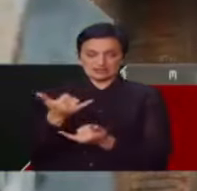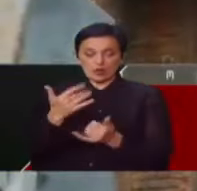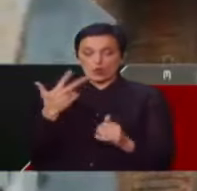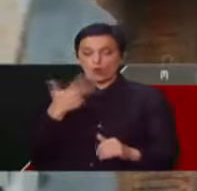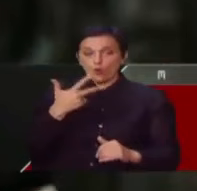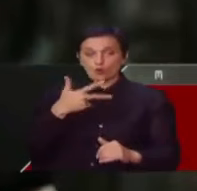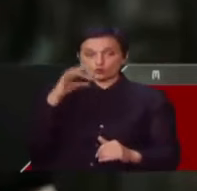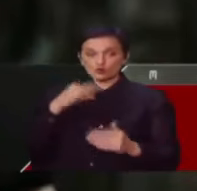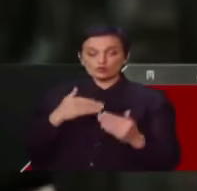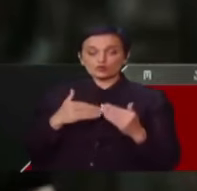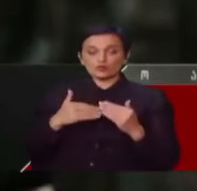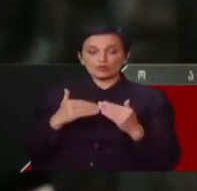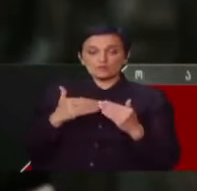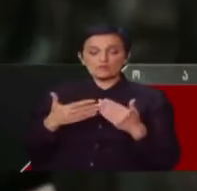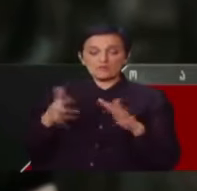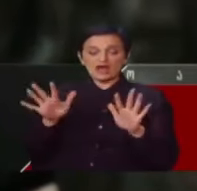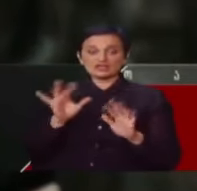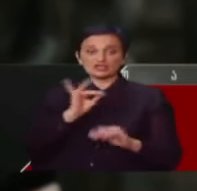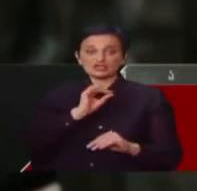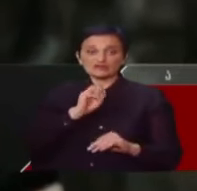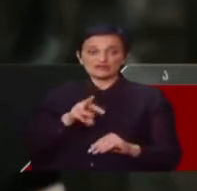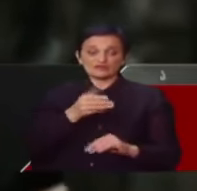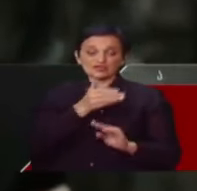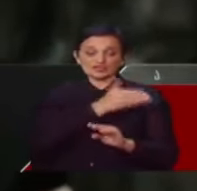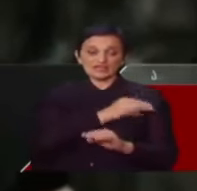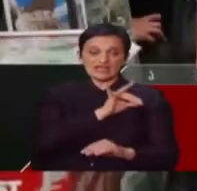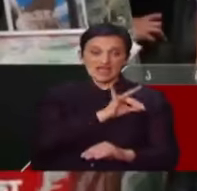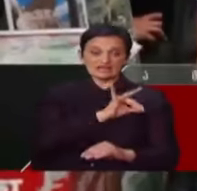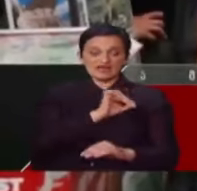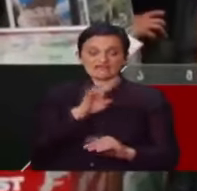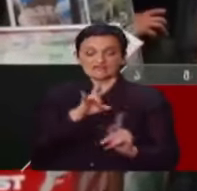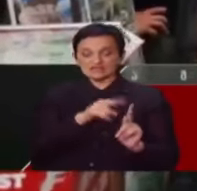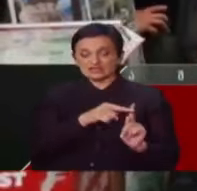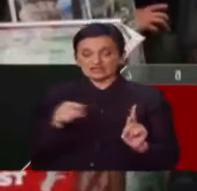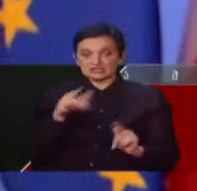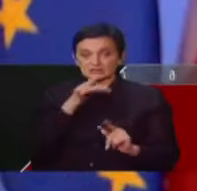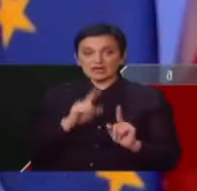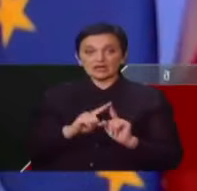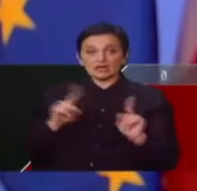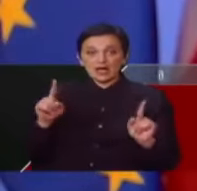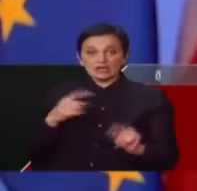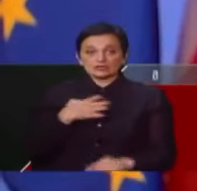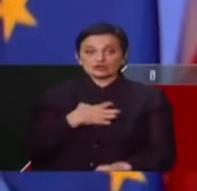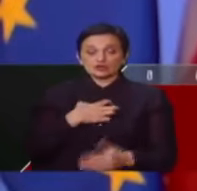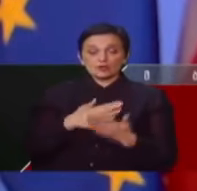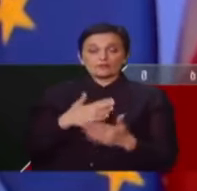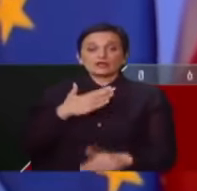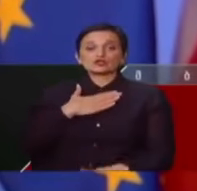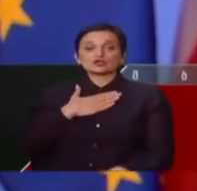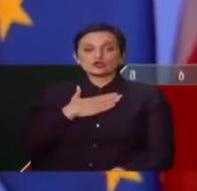30%-ით მეტია ვიდრე წინა წლის იანვარ-ივნისის პერიოდი. განსაკუთრებით საგულისხმოა ის, რომ